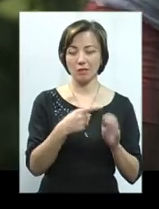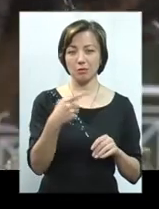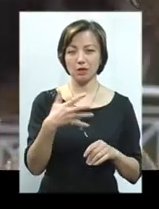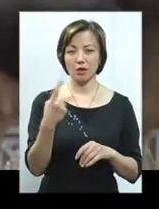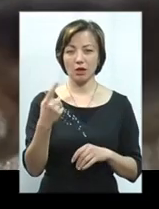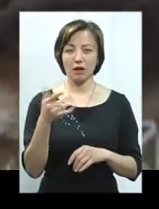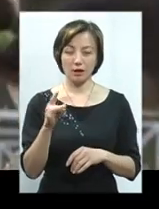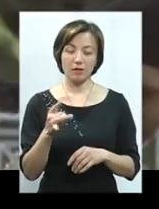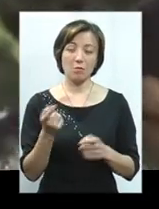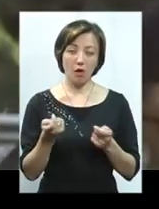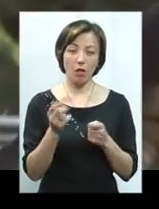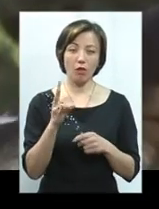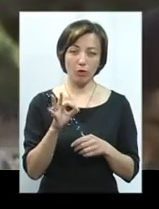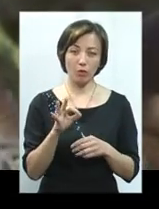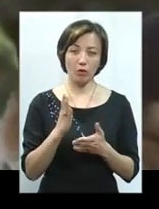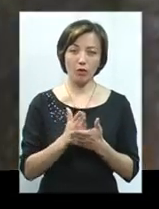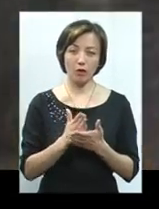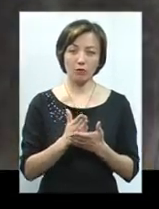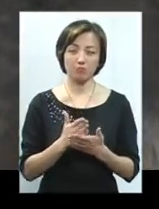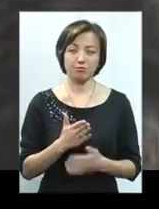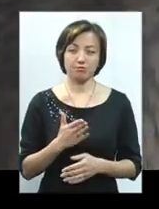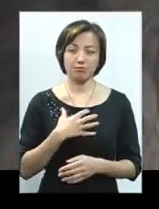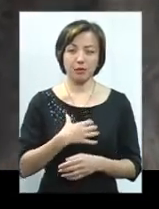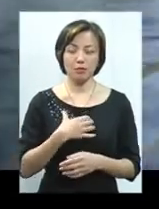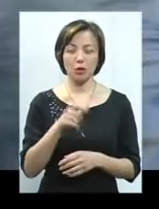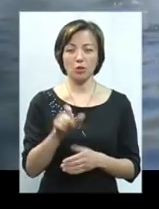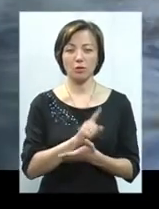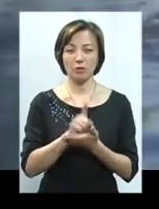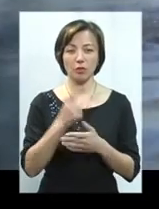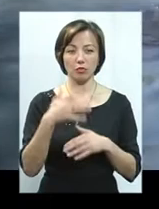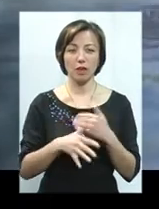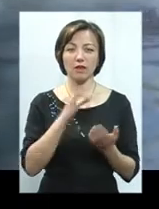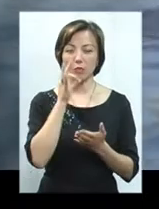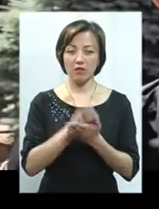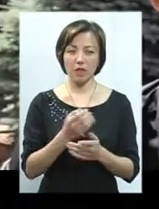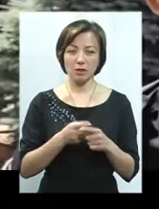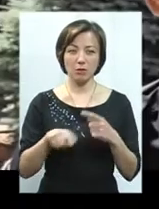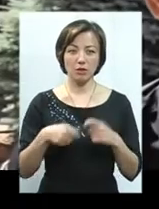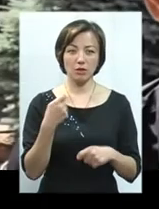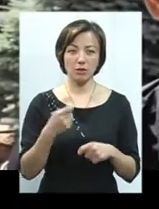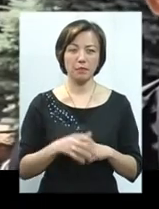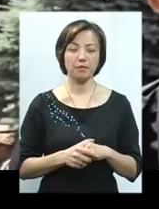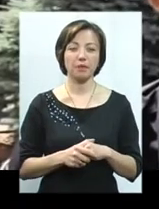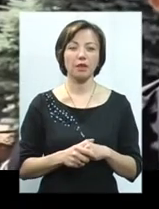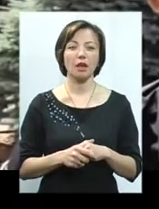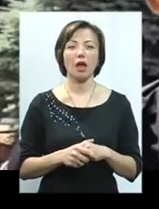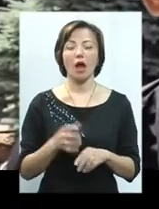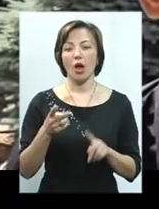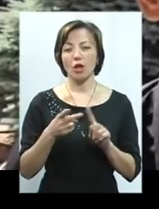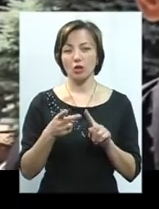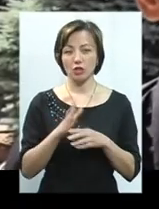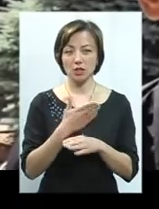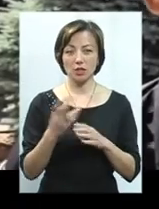мало, але це є все ж таки принципово. Людина повинна розуміти, що є відповідальність за дані правопорушення. Другий раз – це частина друга, або якщо є